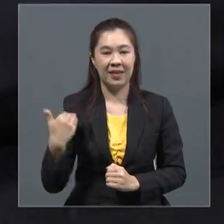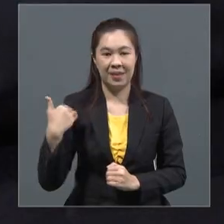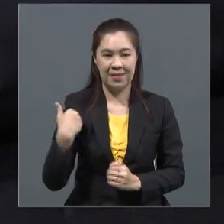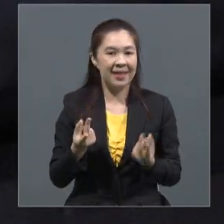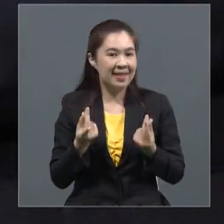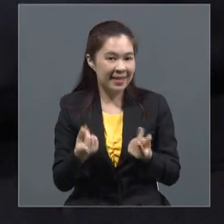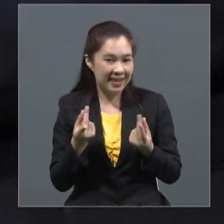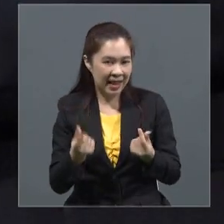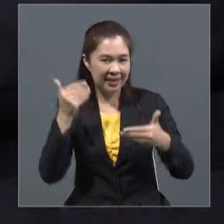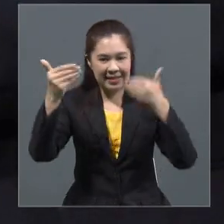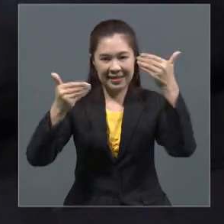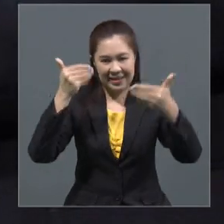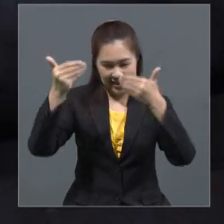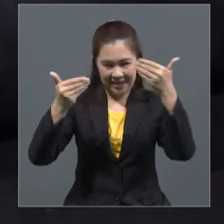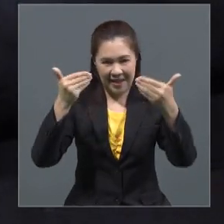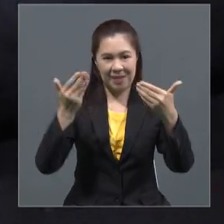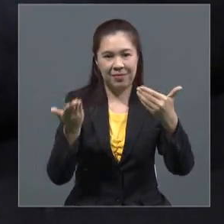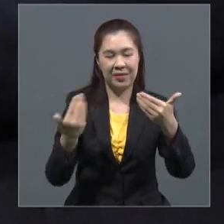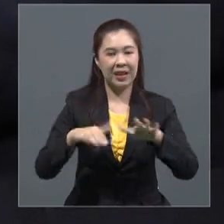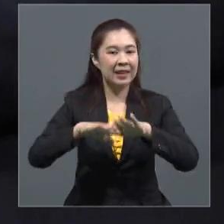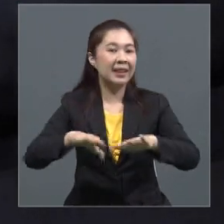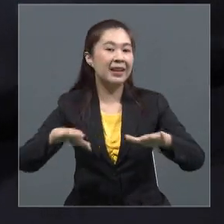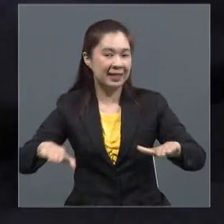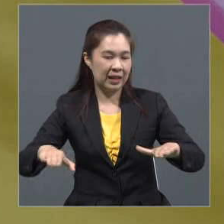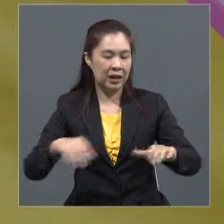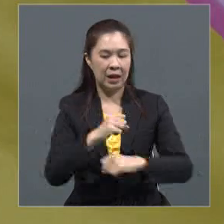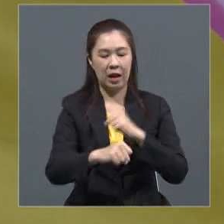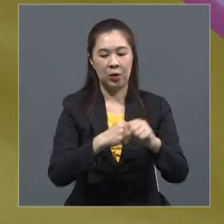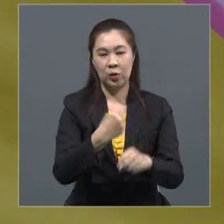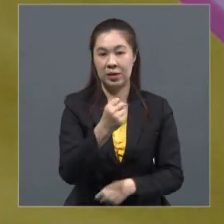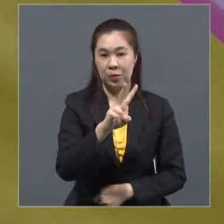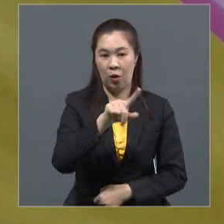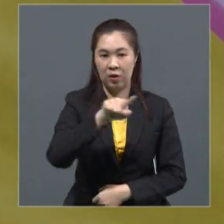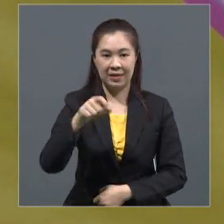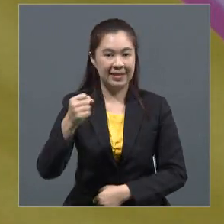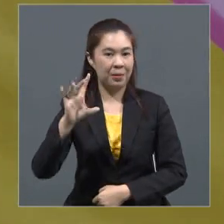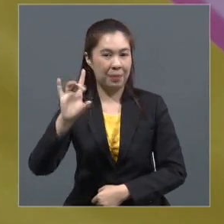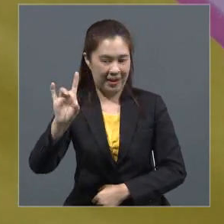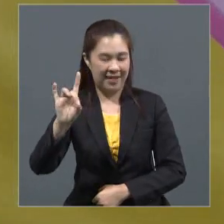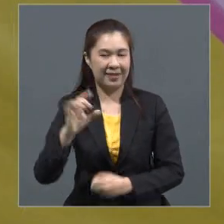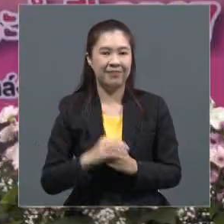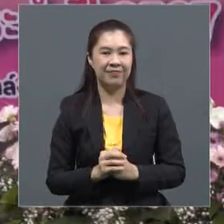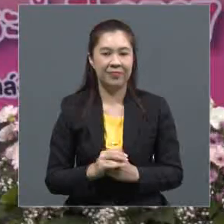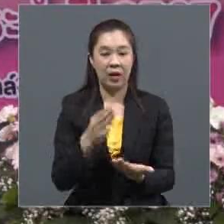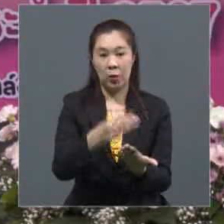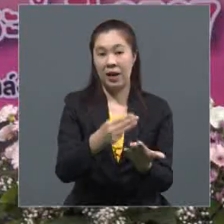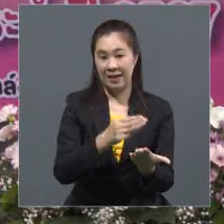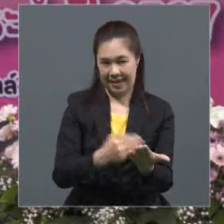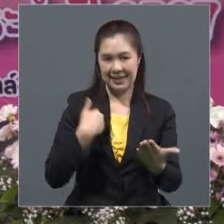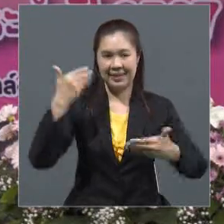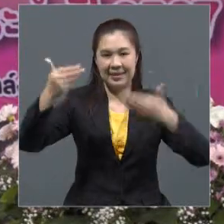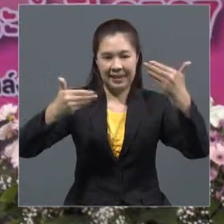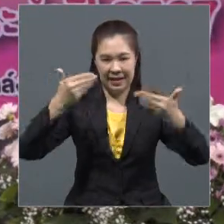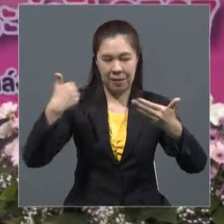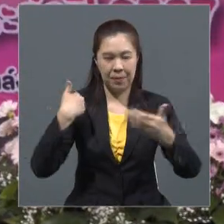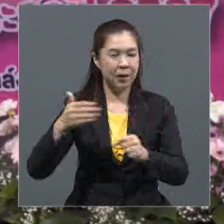Dance steep Stopแอลกอฮอลจากน้องๆเยาวชนอายุตั้งแต่ 12-18ปีครับในทางวิชาการก็มีกิจกรรมด้วยนะครับ